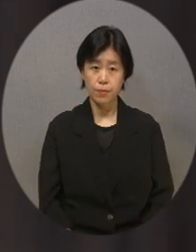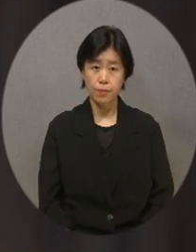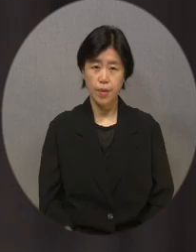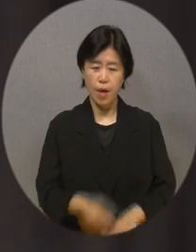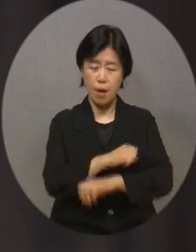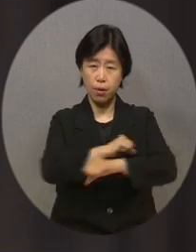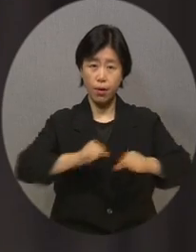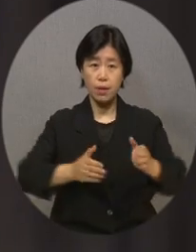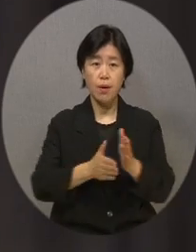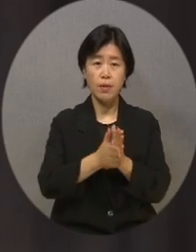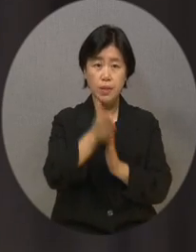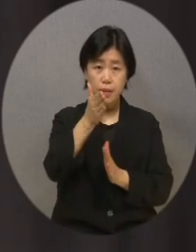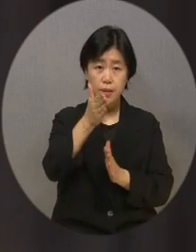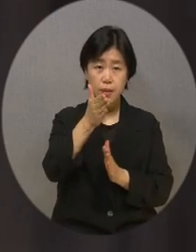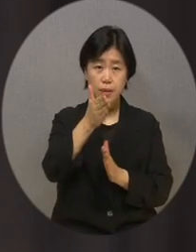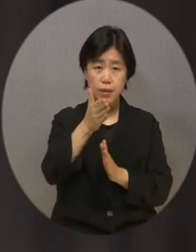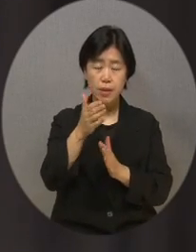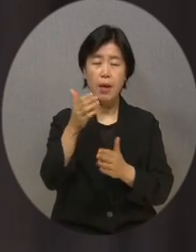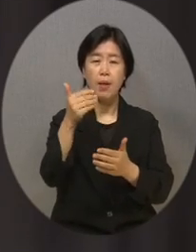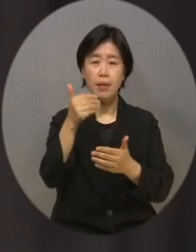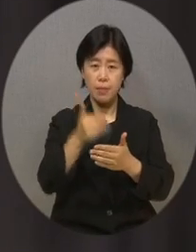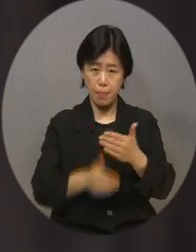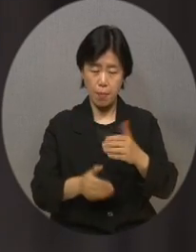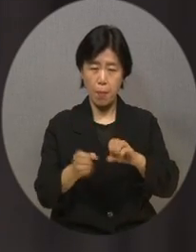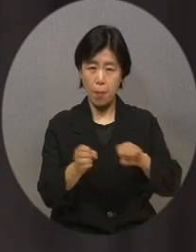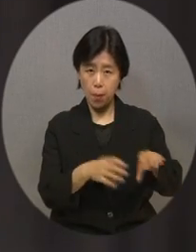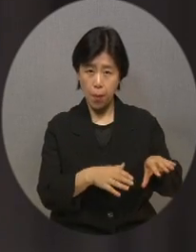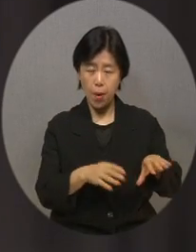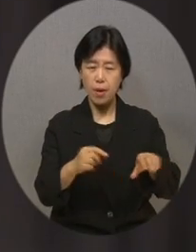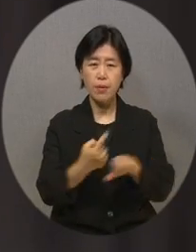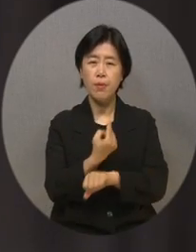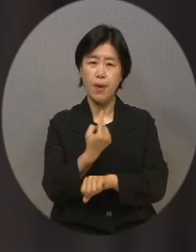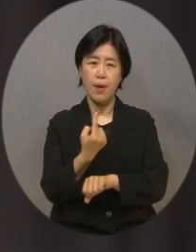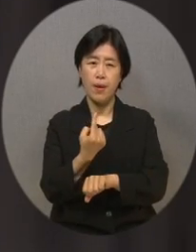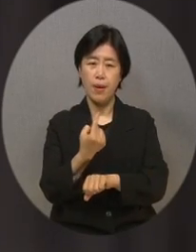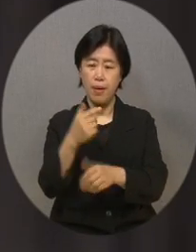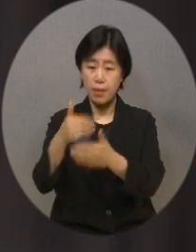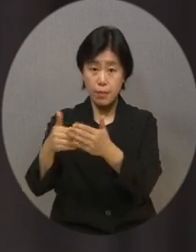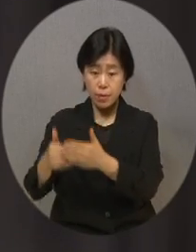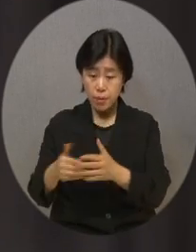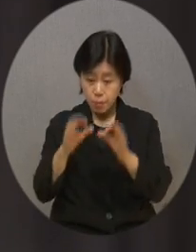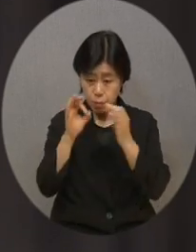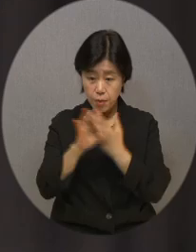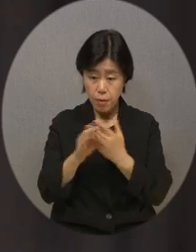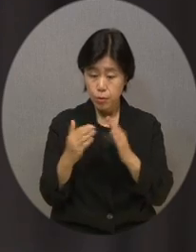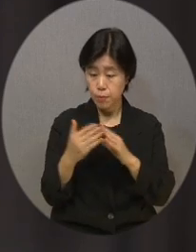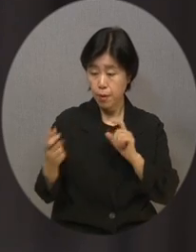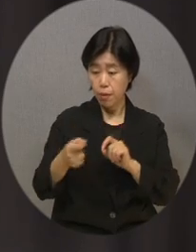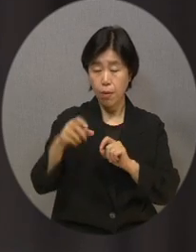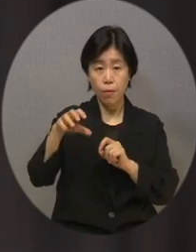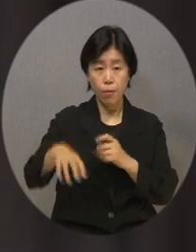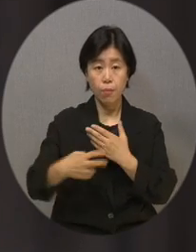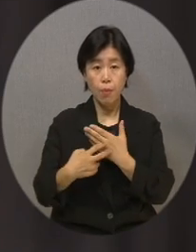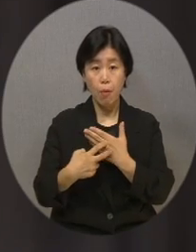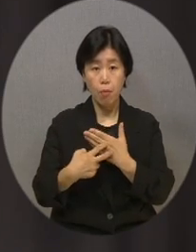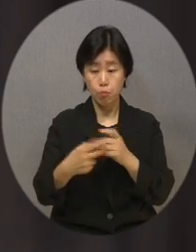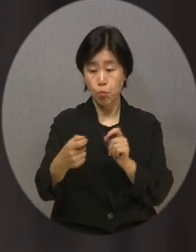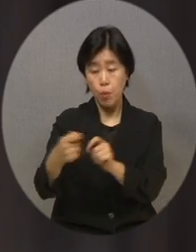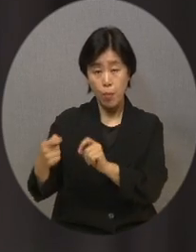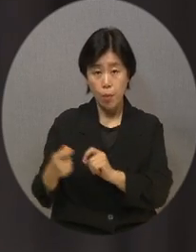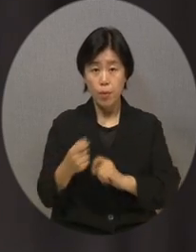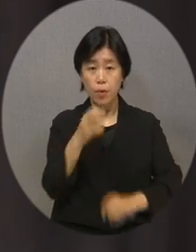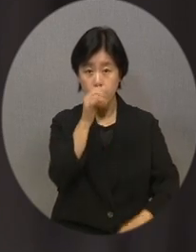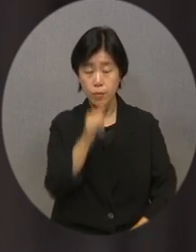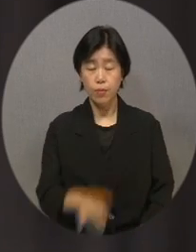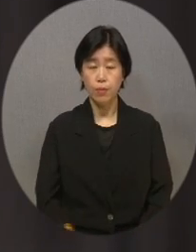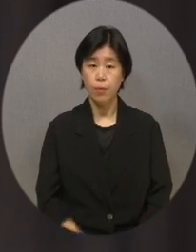빼고 광역시를 제외하고는 거의 상위에 있습니다. 아주 접근성이 좋아요. 예. 예, 그렇기 때문에 이거를 이